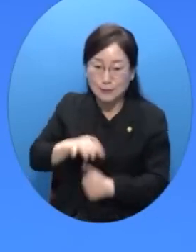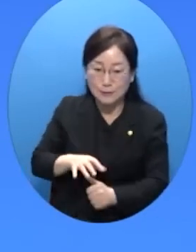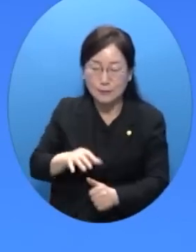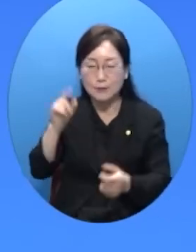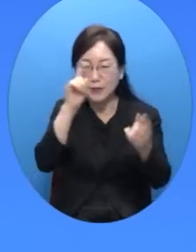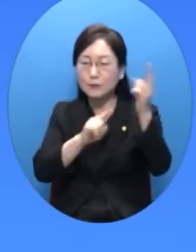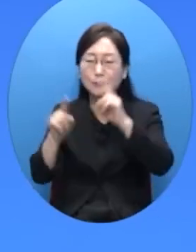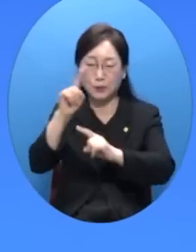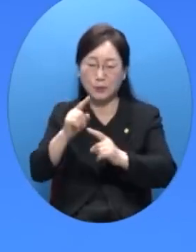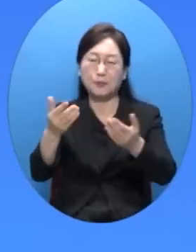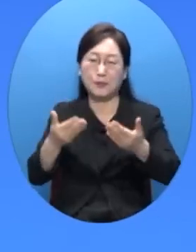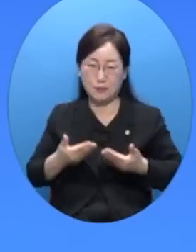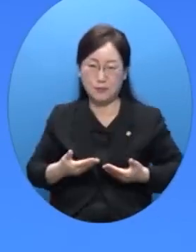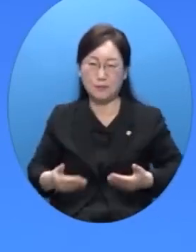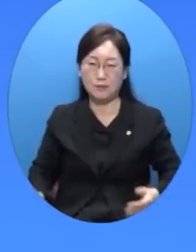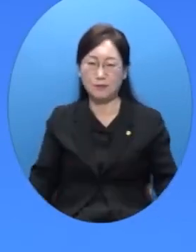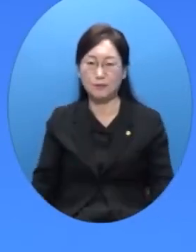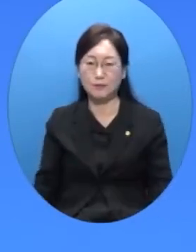합니다.